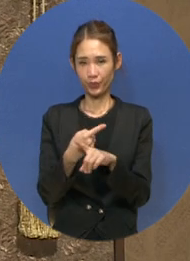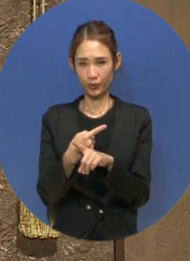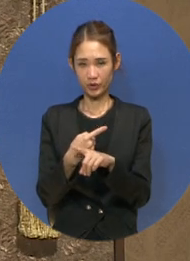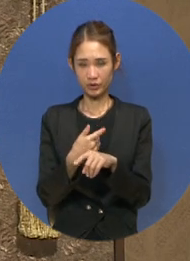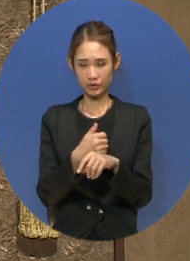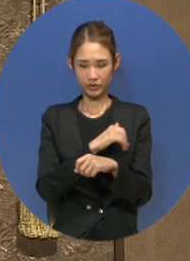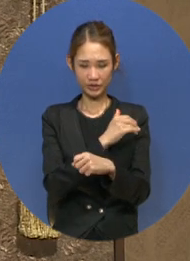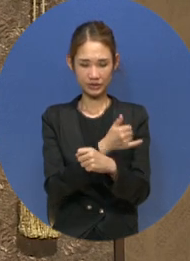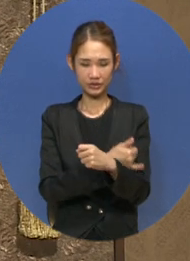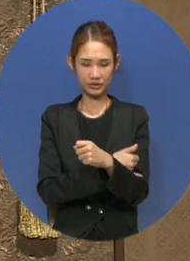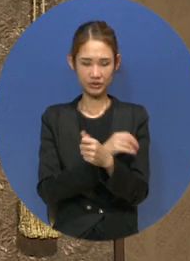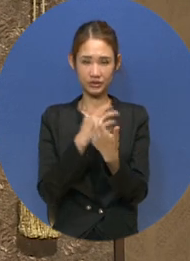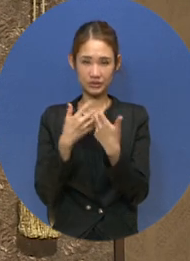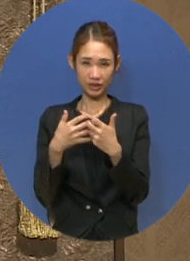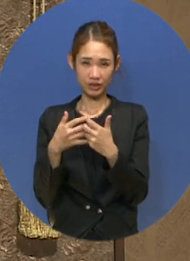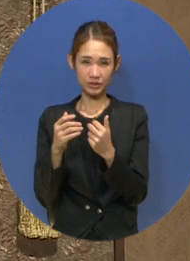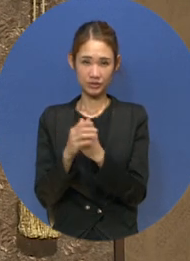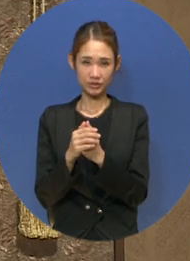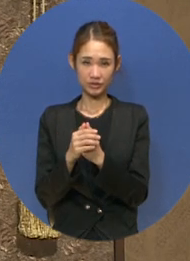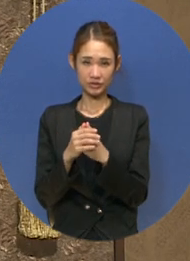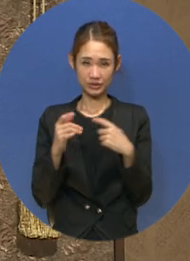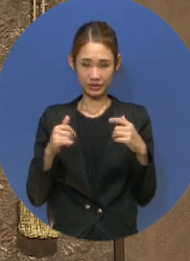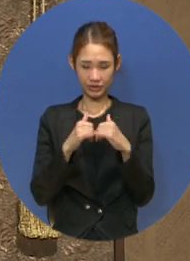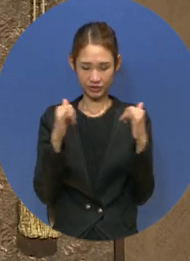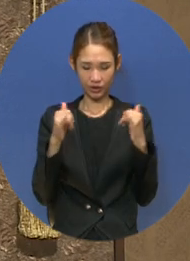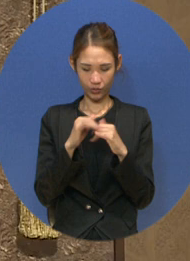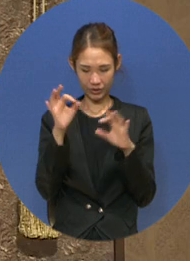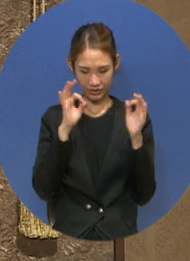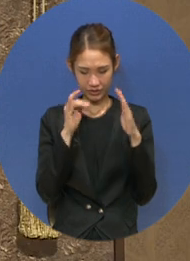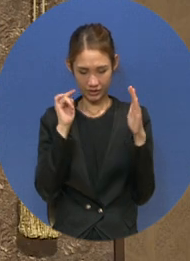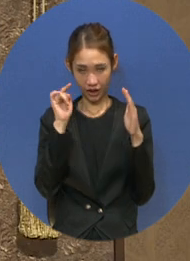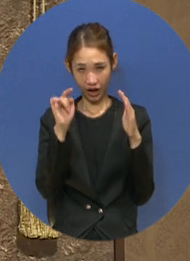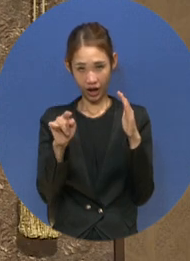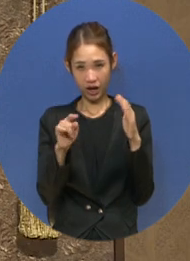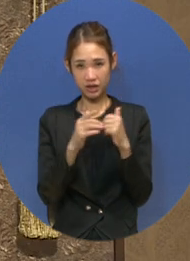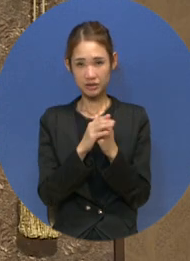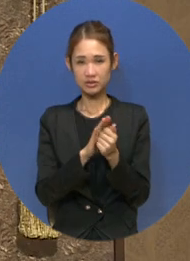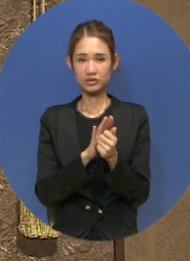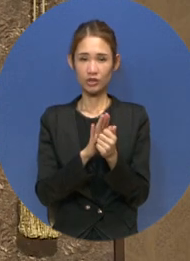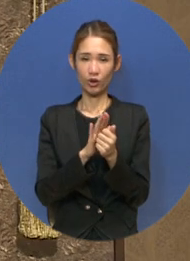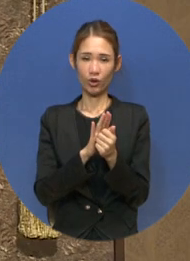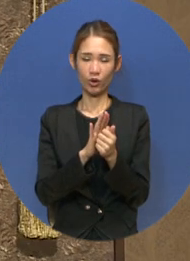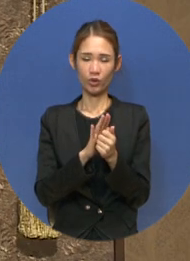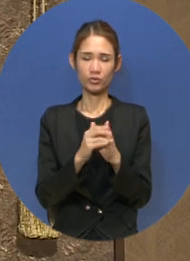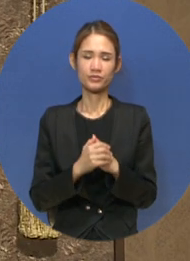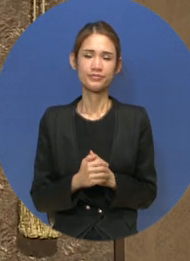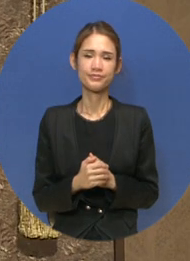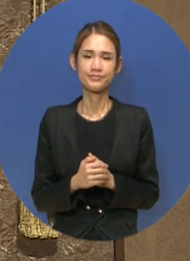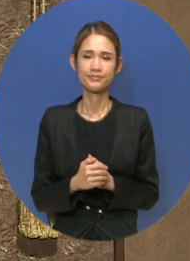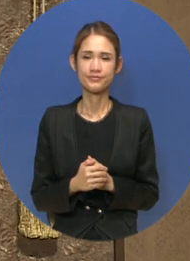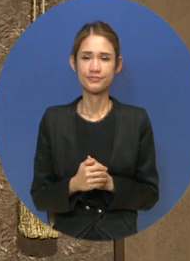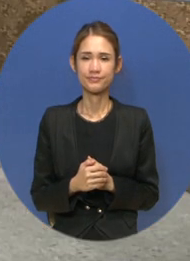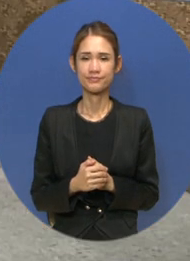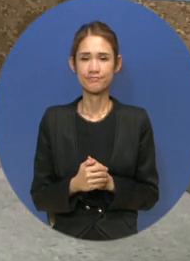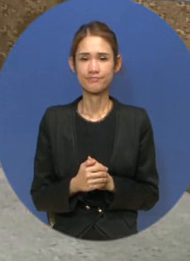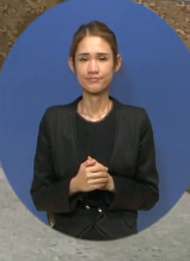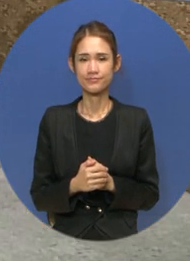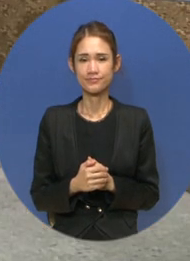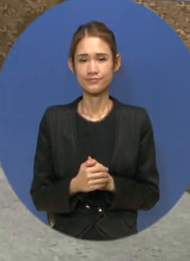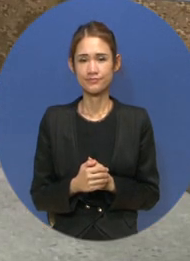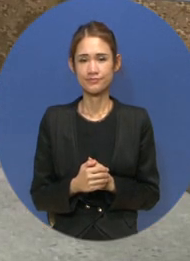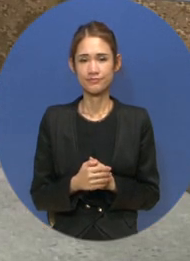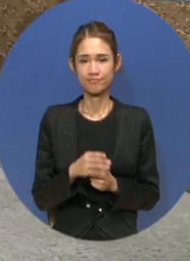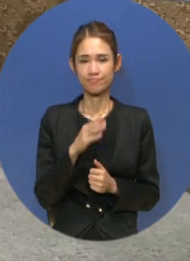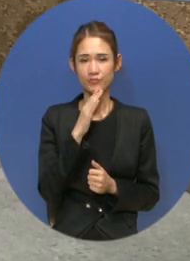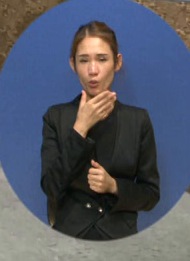있는 인력이나 장비가 지역사회로 찾아 나가는 그런 서비스들을 수행하고 있다 이렇게 얘기할 수 있습니다. 네,